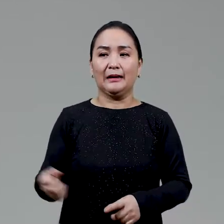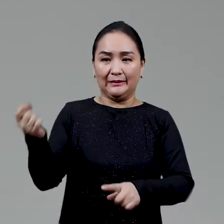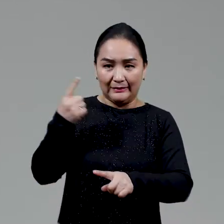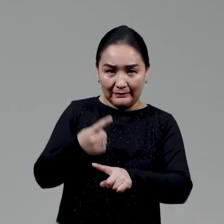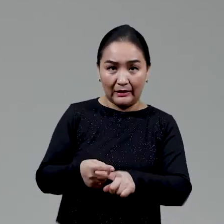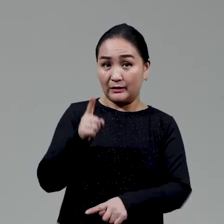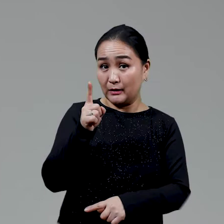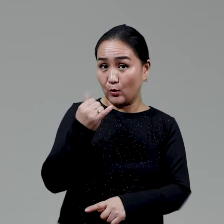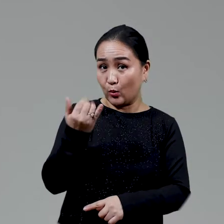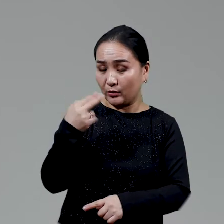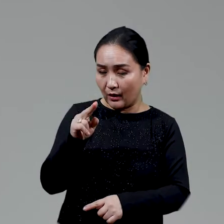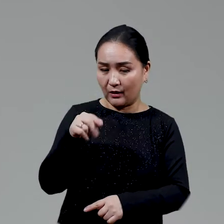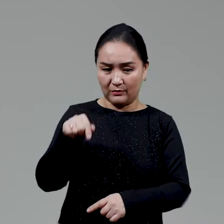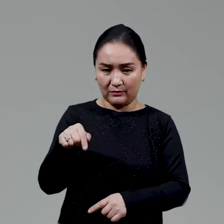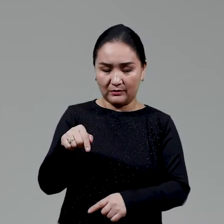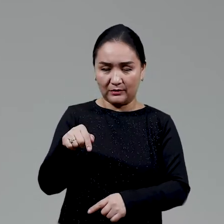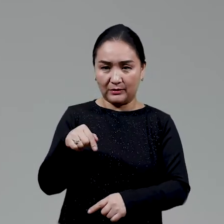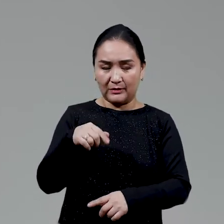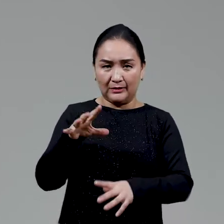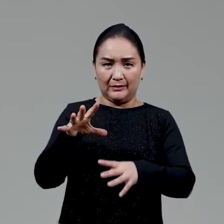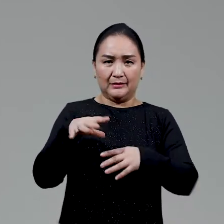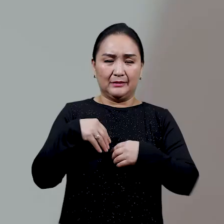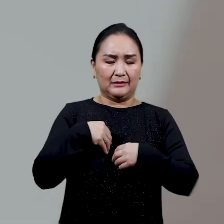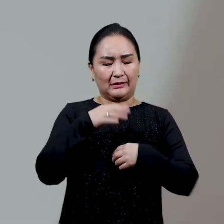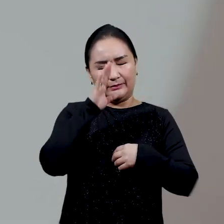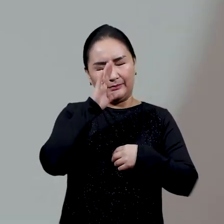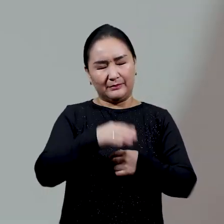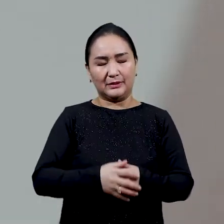Гэтэл дахин нэг удаа тэр үйлдэлээ гаргасан юм.